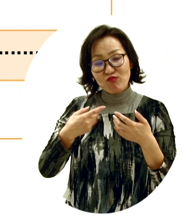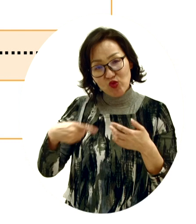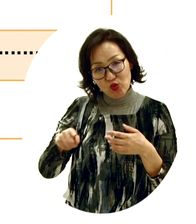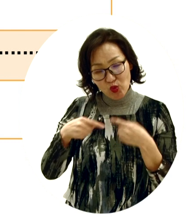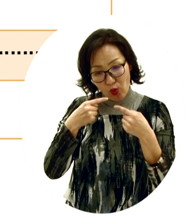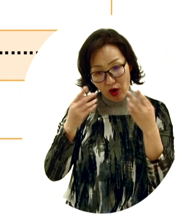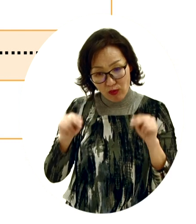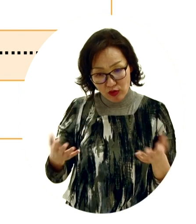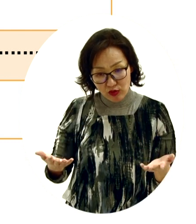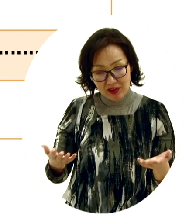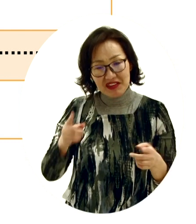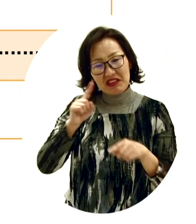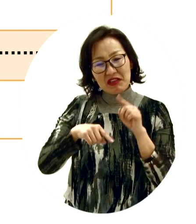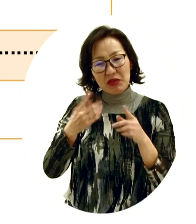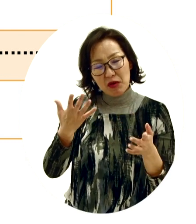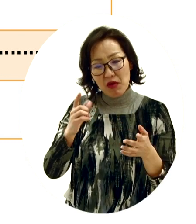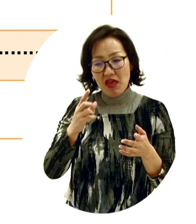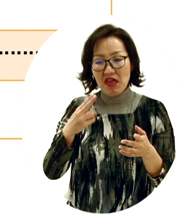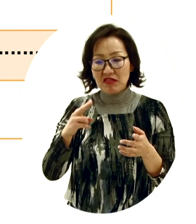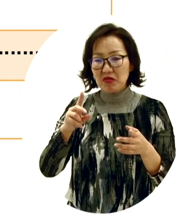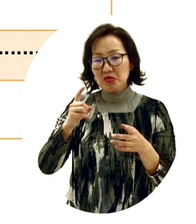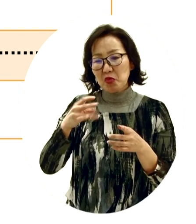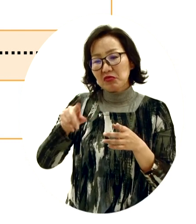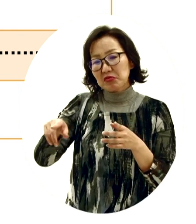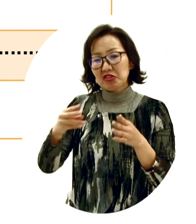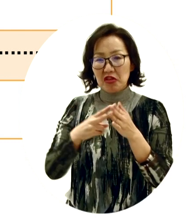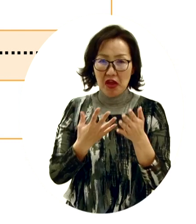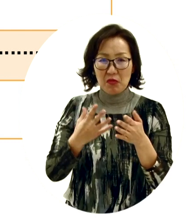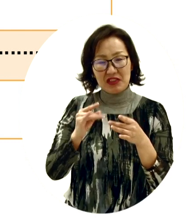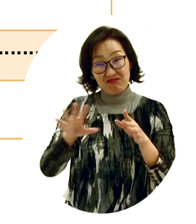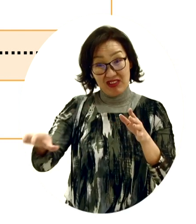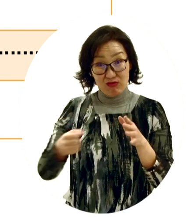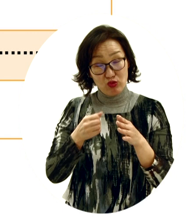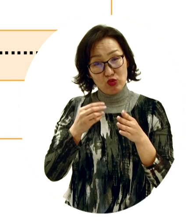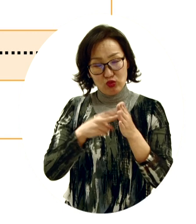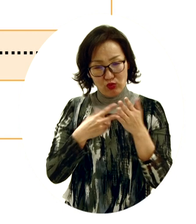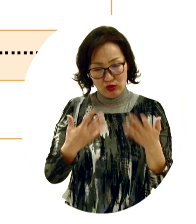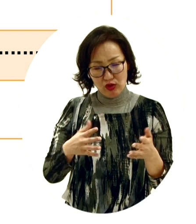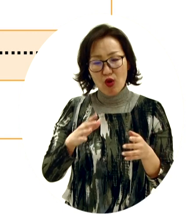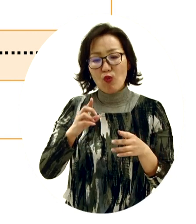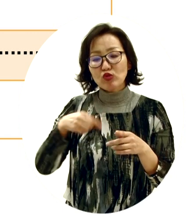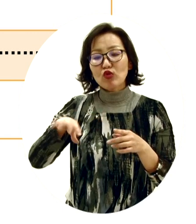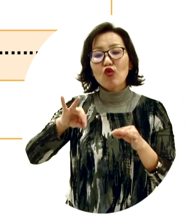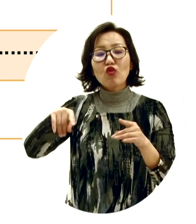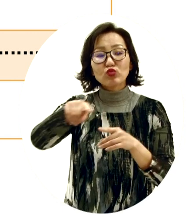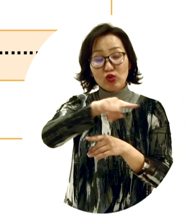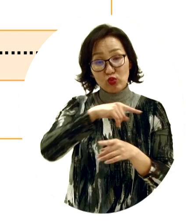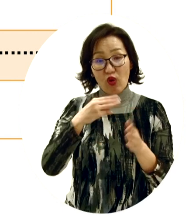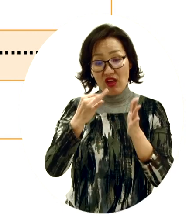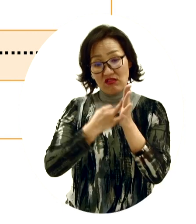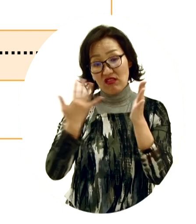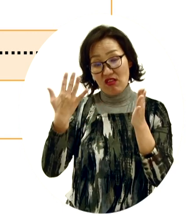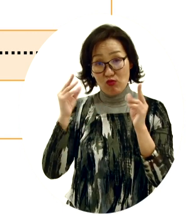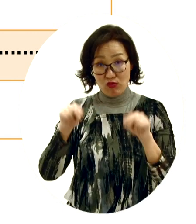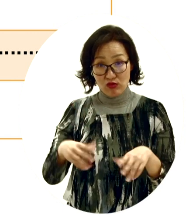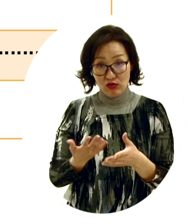амтны тухай, ямар нэгэн эд зүйлийн тухай, мөн бусад зүйлийн тухай илтгэл сонгож авах юм байна.